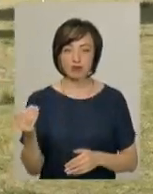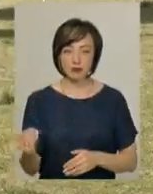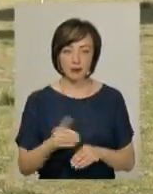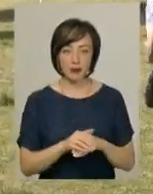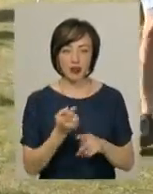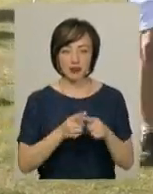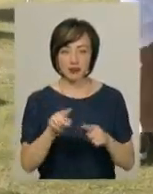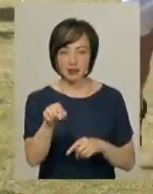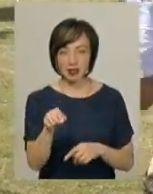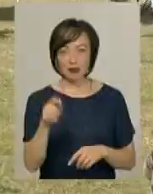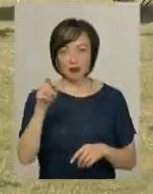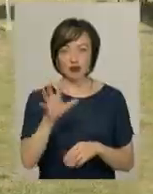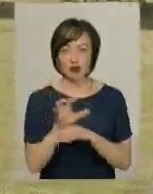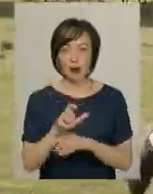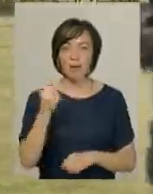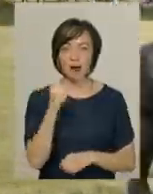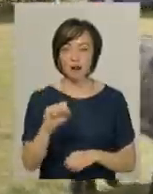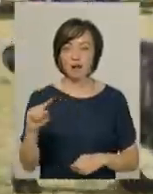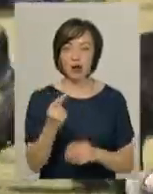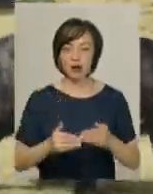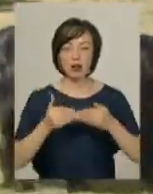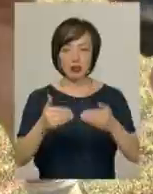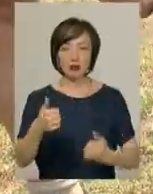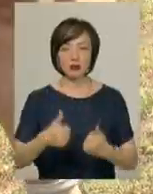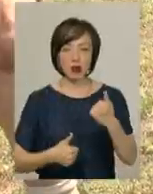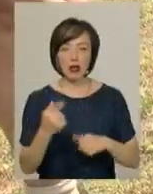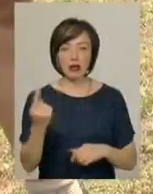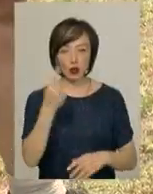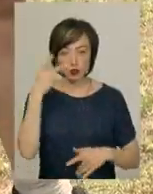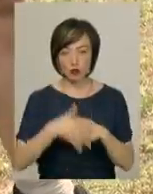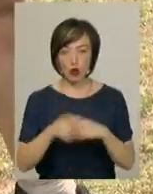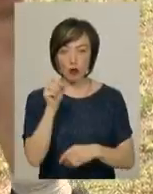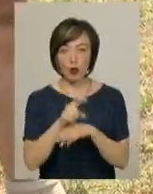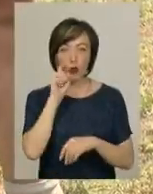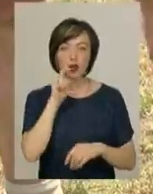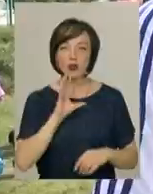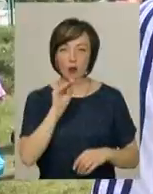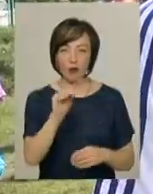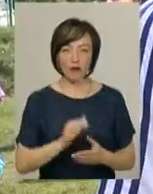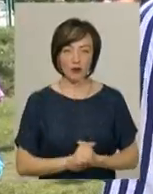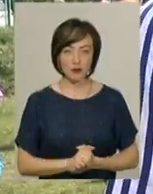Ньюфаундленд Амір – переможець першого етапу змагань та єдиний песик, який розуміє команди українською мовою.